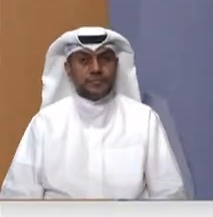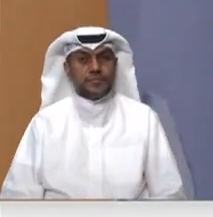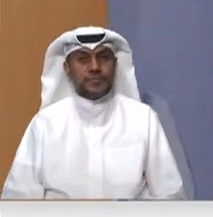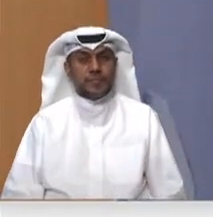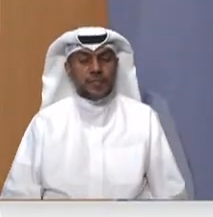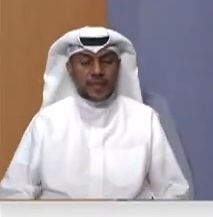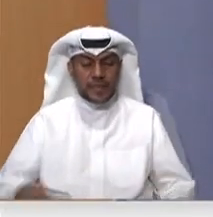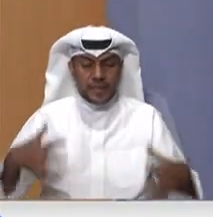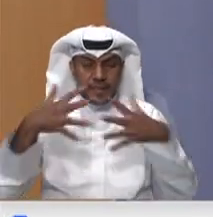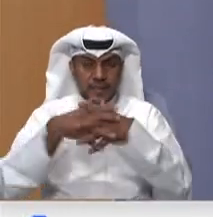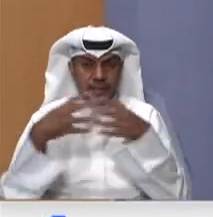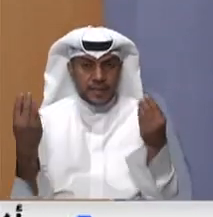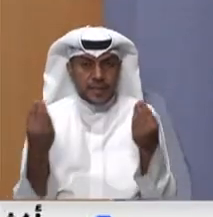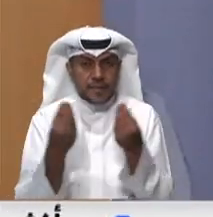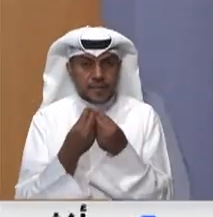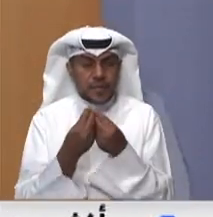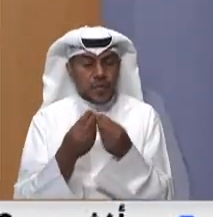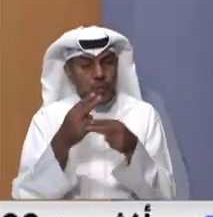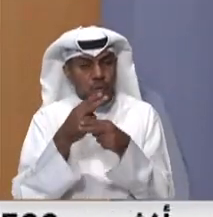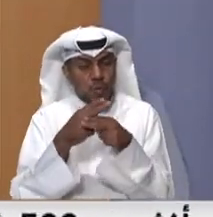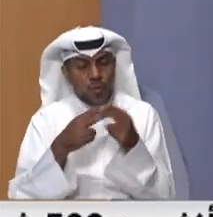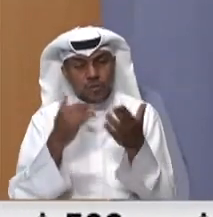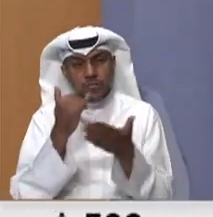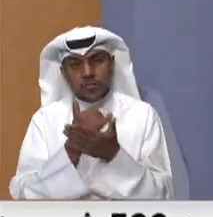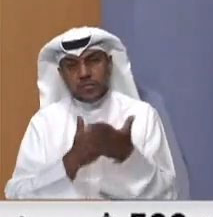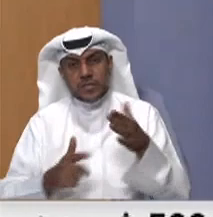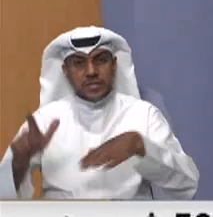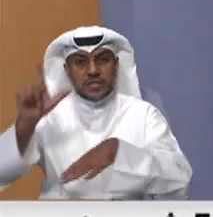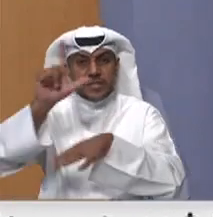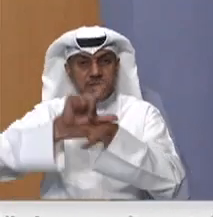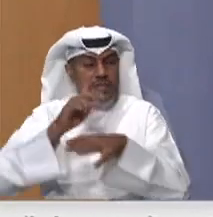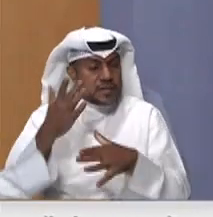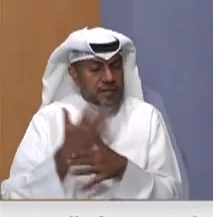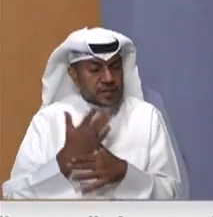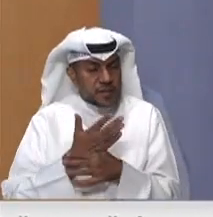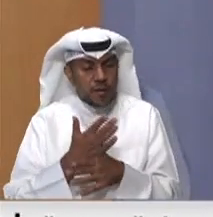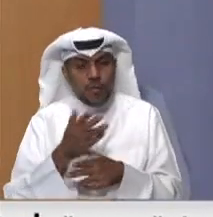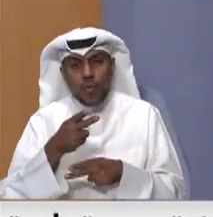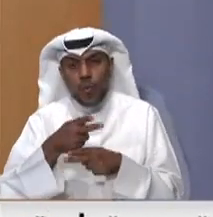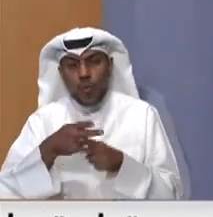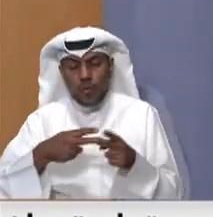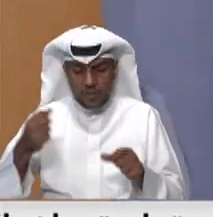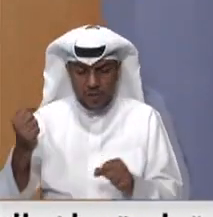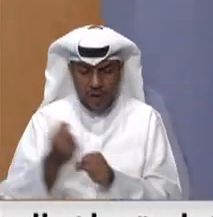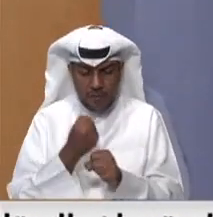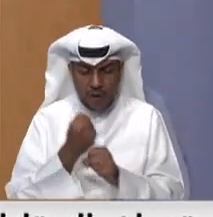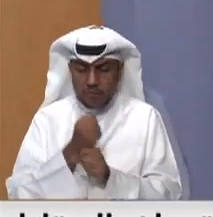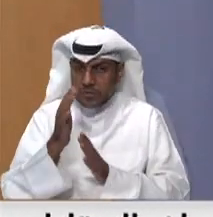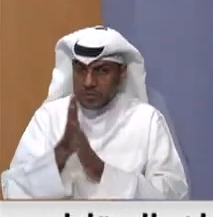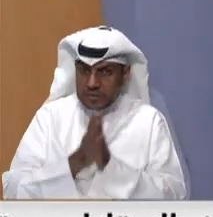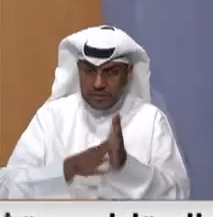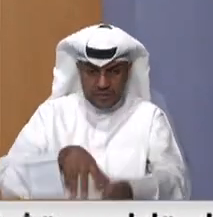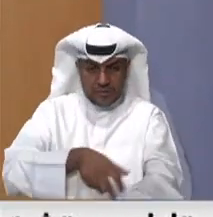الذي يحظى به الإعلام الكويتي هو نتيجة جهود مبذولة على الصعيد الوطني